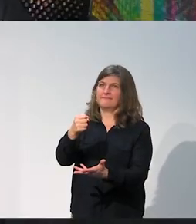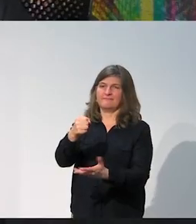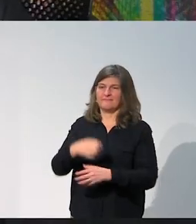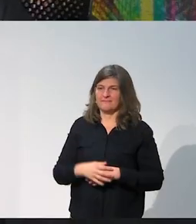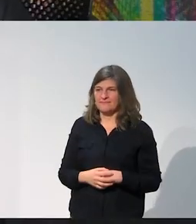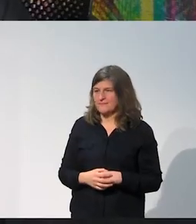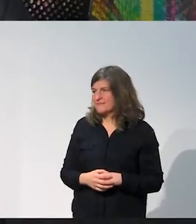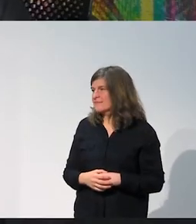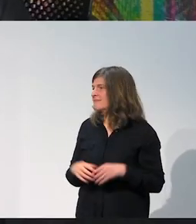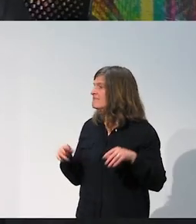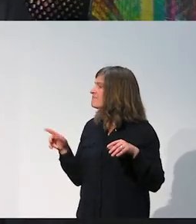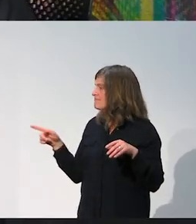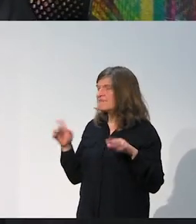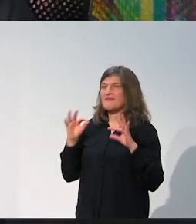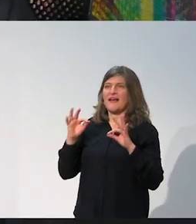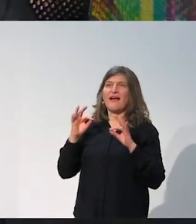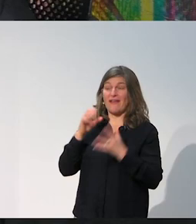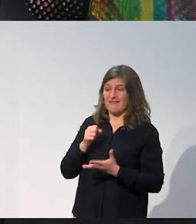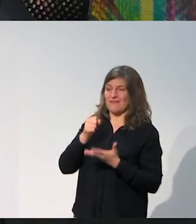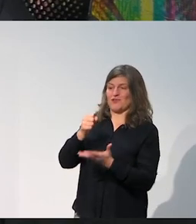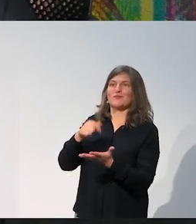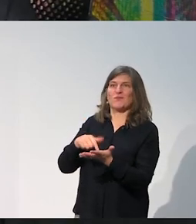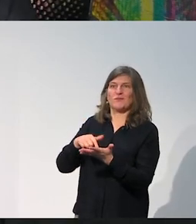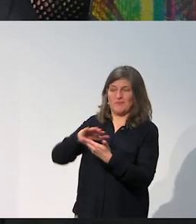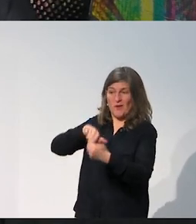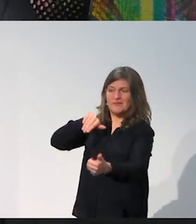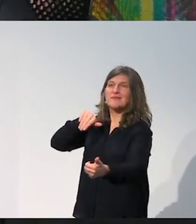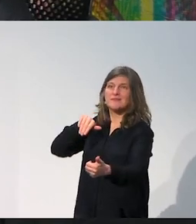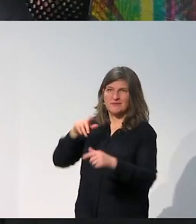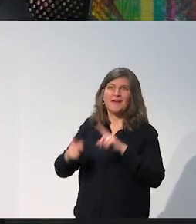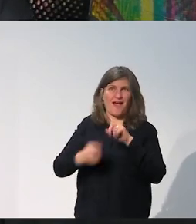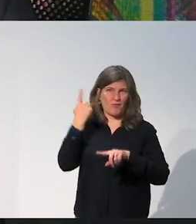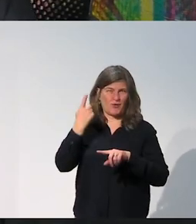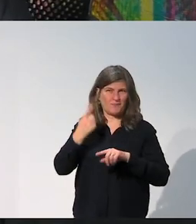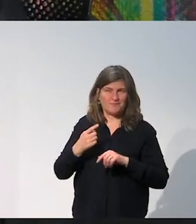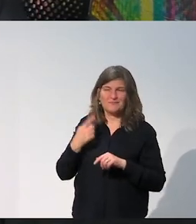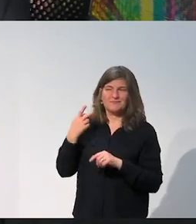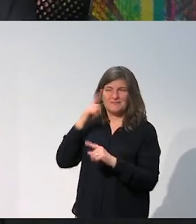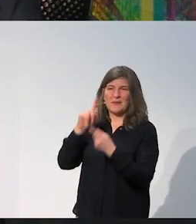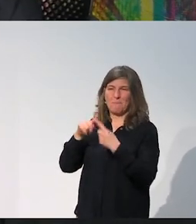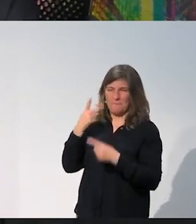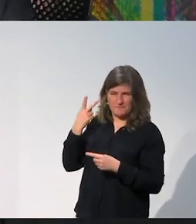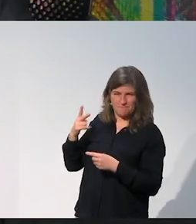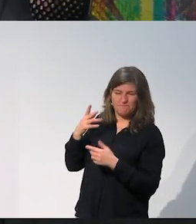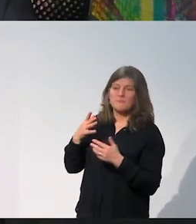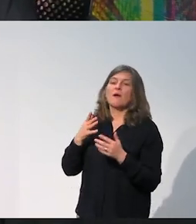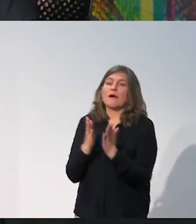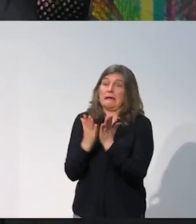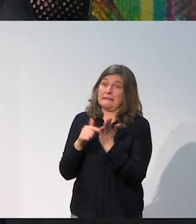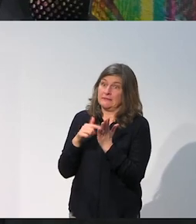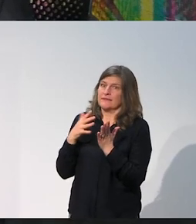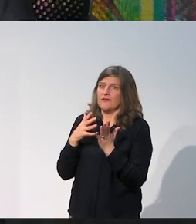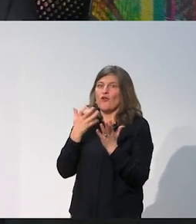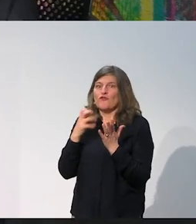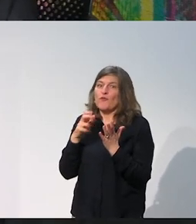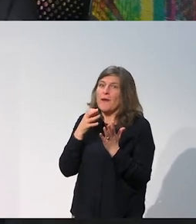La transmission, effectivement, ça c'est important. Mais là encore, ce livre, sans vouloir trop dévoiler, déjà qu'on en dit